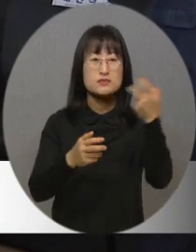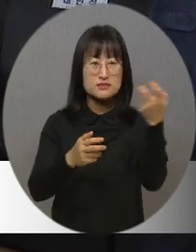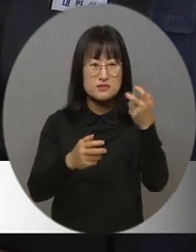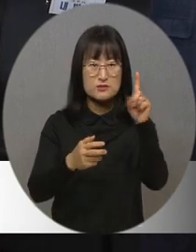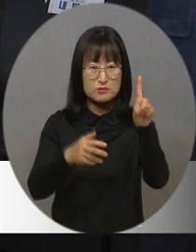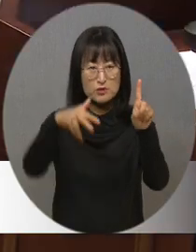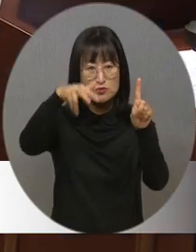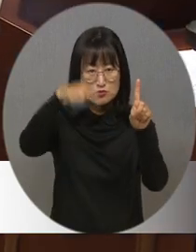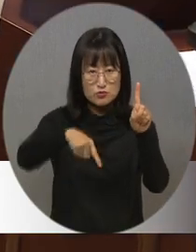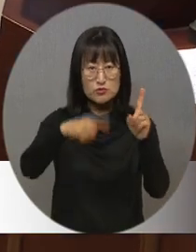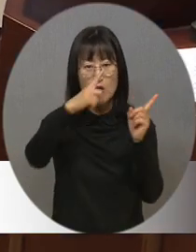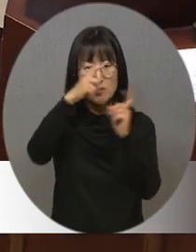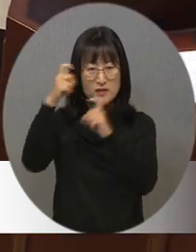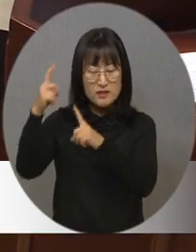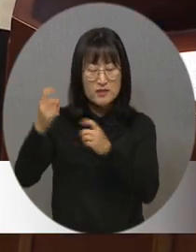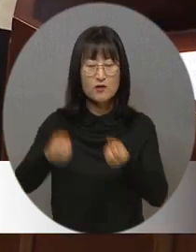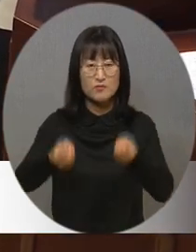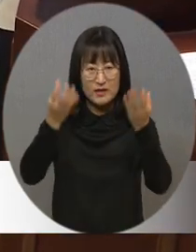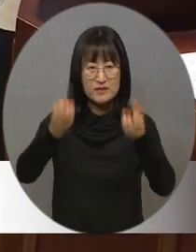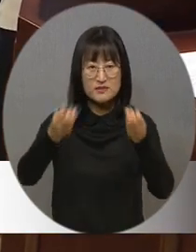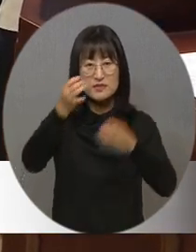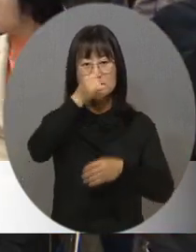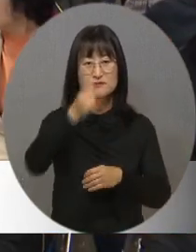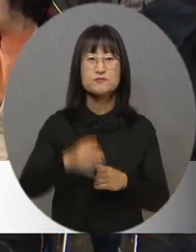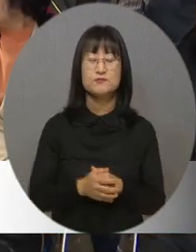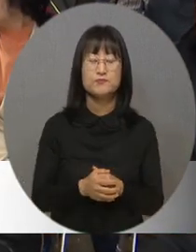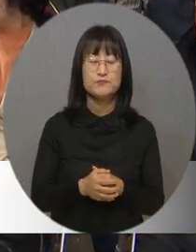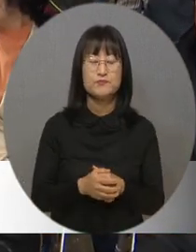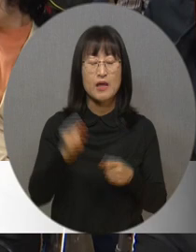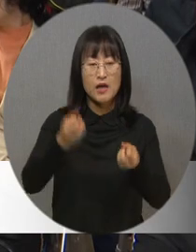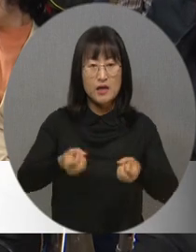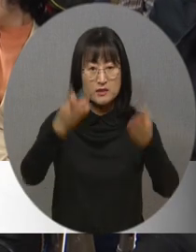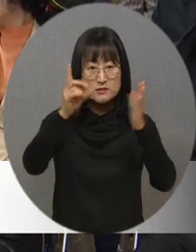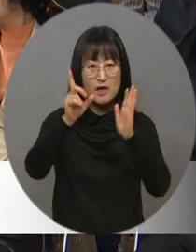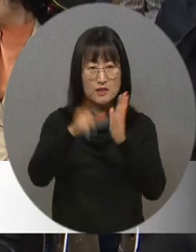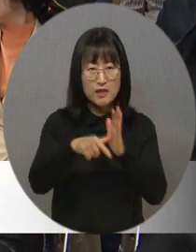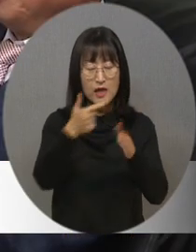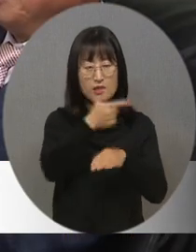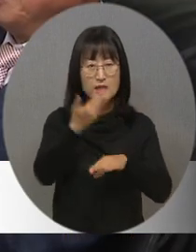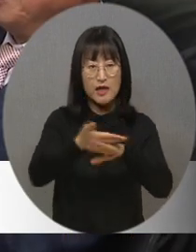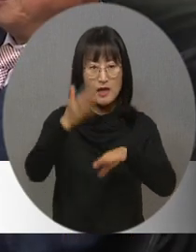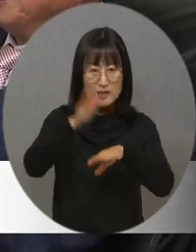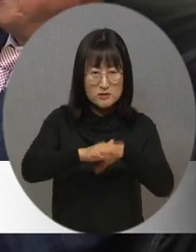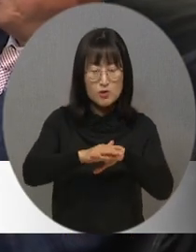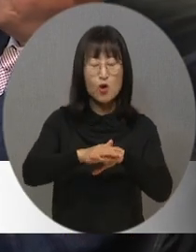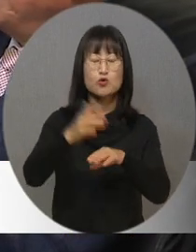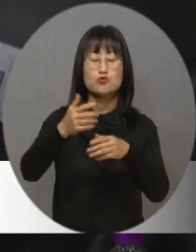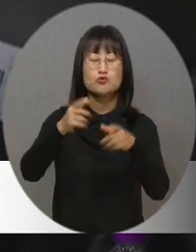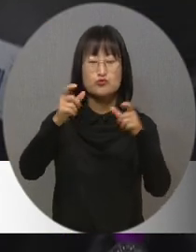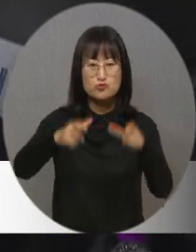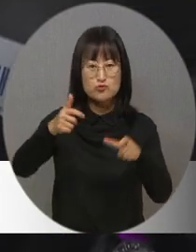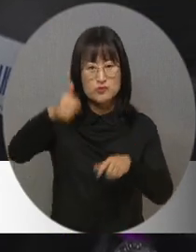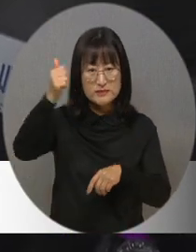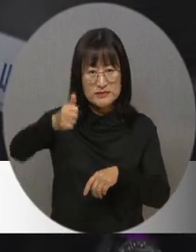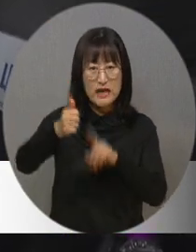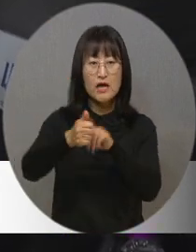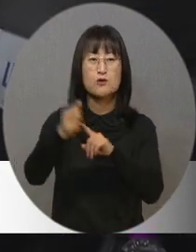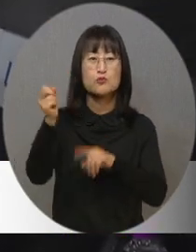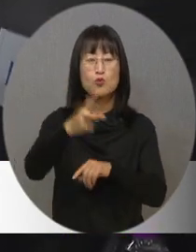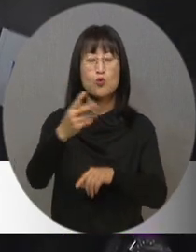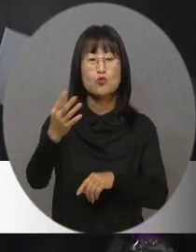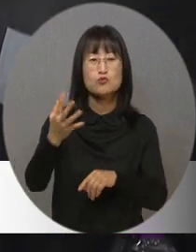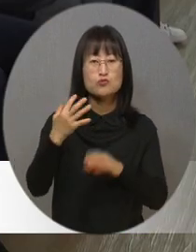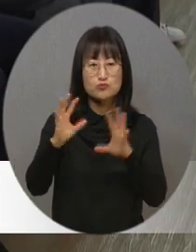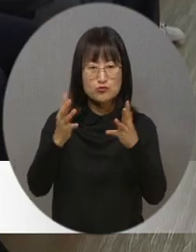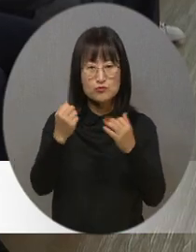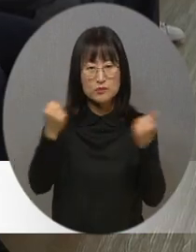제71주년 재향군인의 날 기념행사를 개최하였습니다. 이날 행사에는 대전중구 김광신 중구청장과 대전시 국민의힘